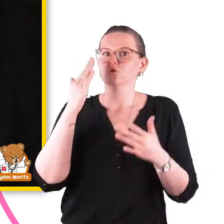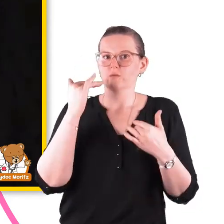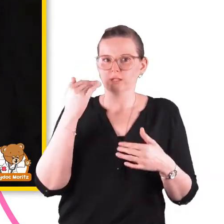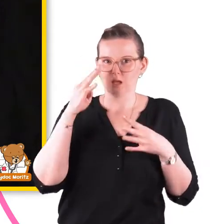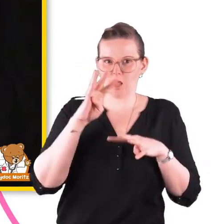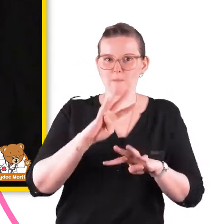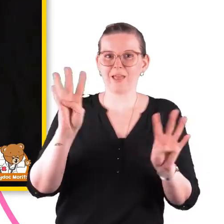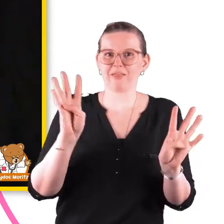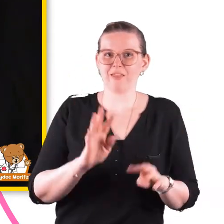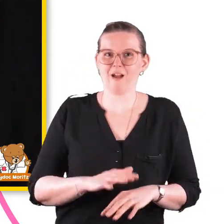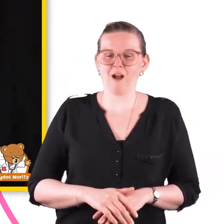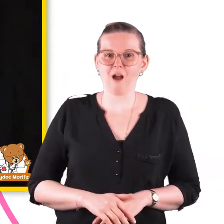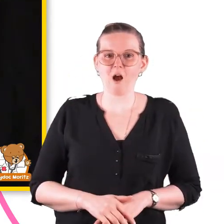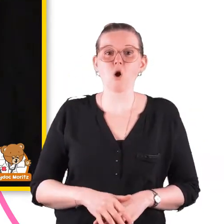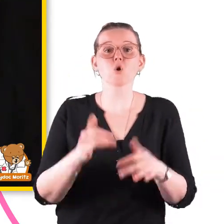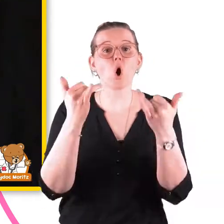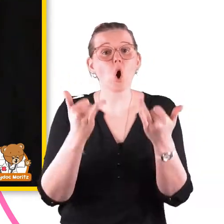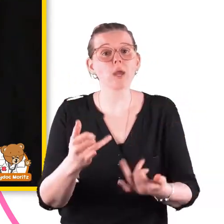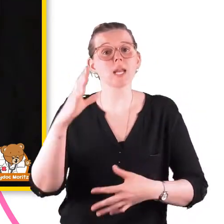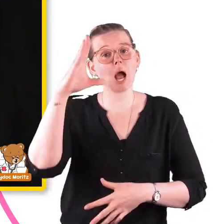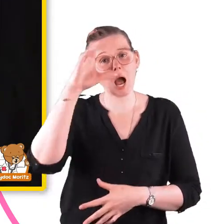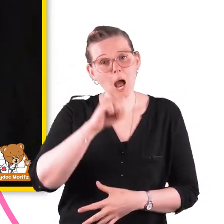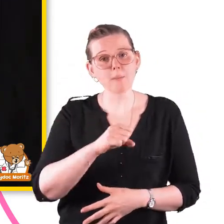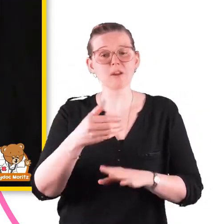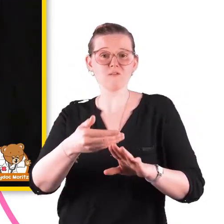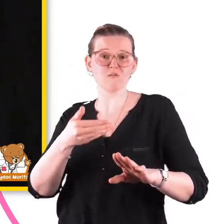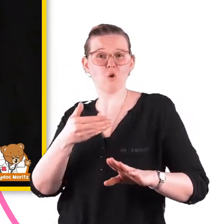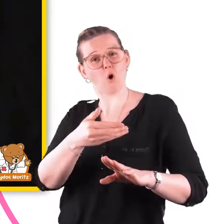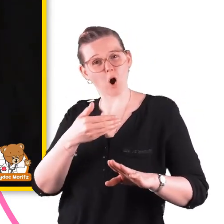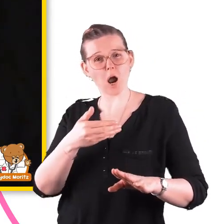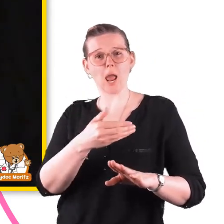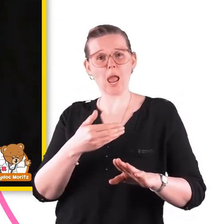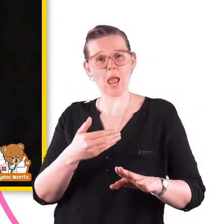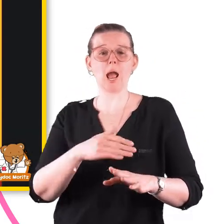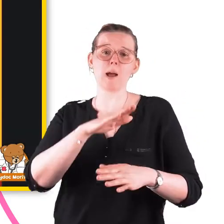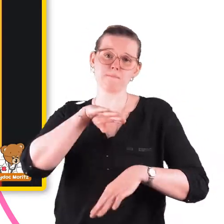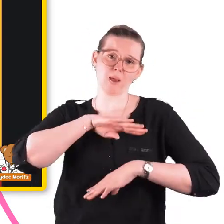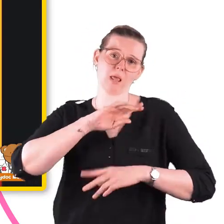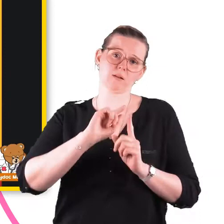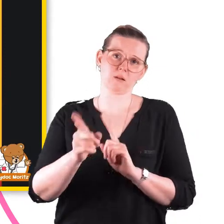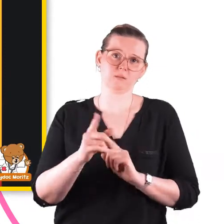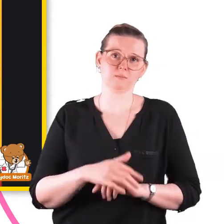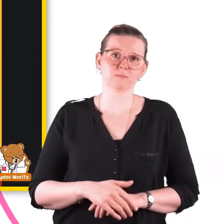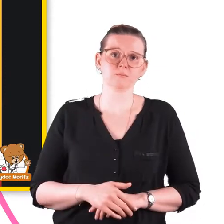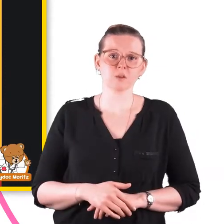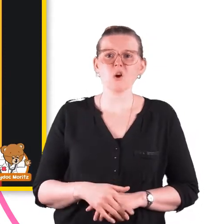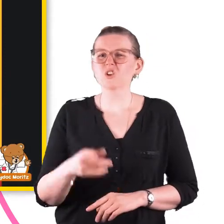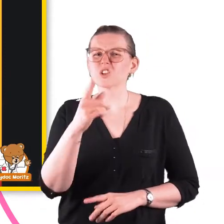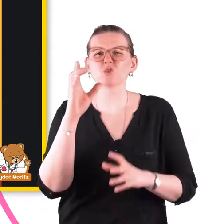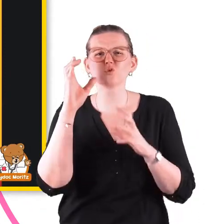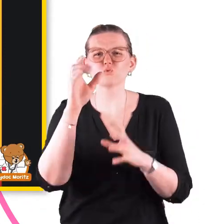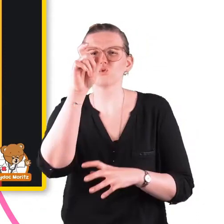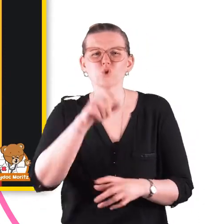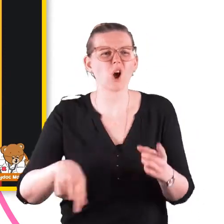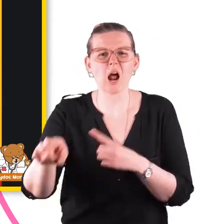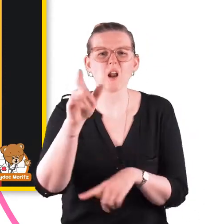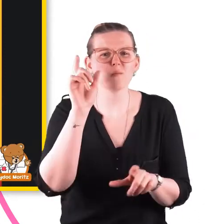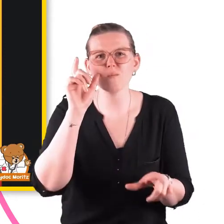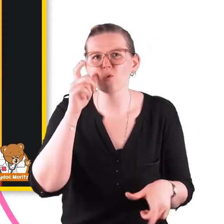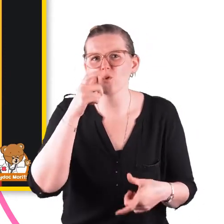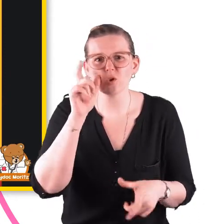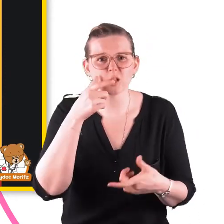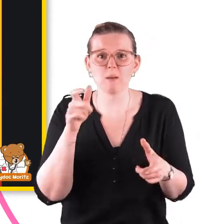Amanda, und gehen Sie heute einfach rechtzeitig ins Bett. Und wir wollen verhindern, dass unsere Zuschauer müde